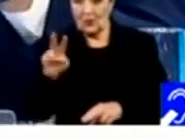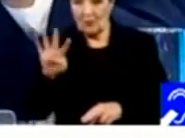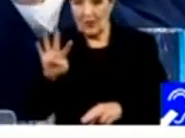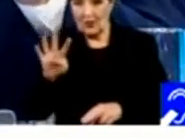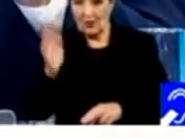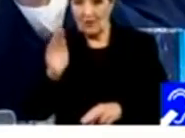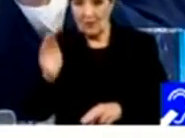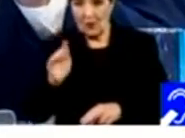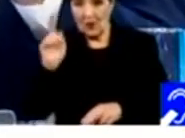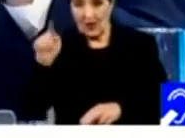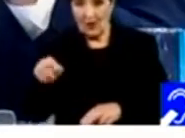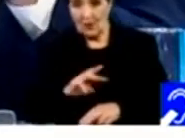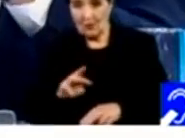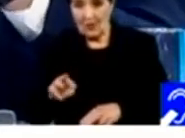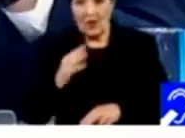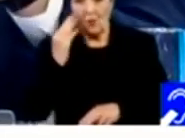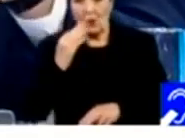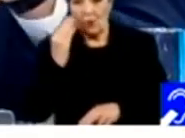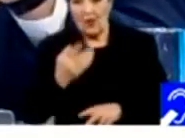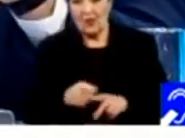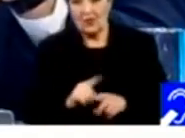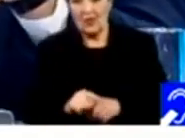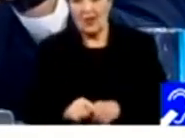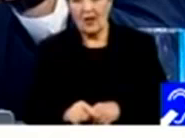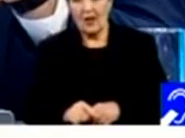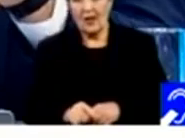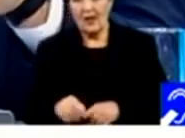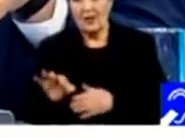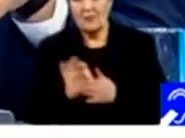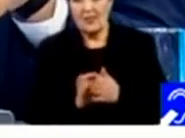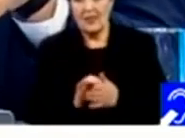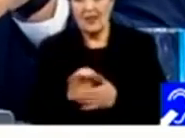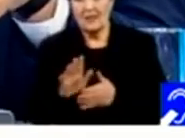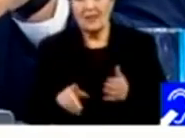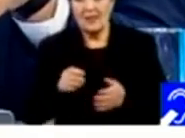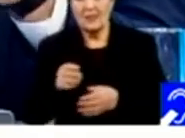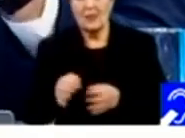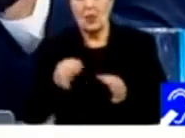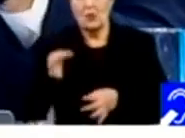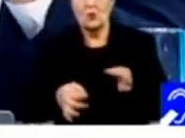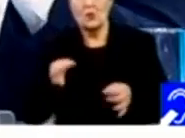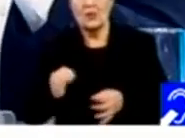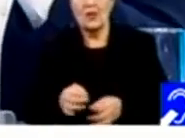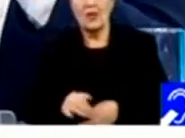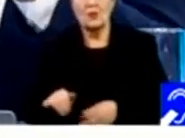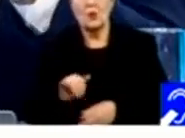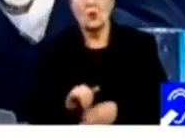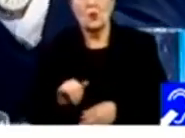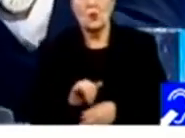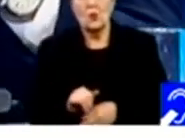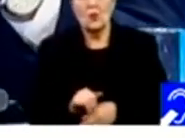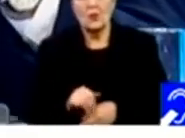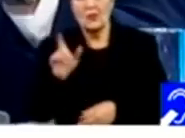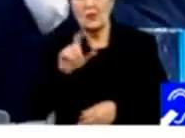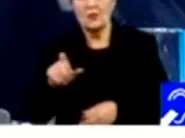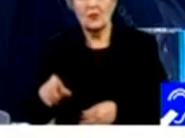Au ei un băiat acolo de mingi la București, pe care bineînțeles că o să-l dau imediat în judecată și termin cu aceste alegeri. Un individ care